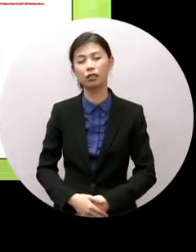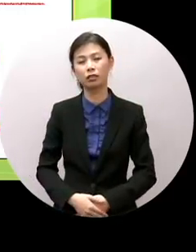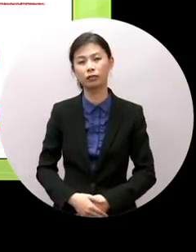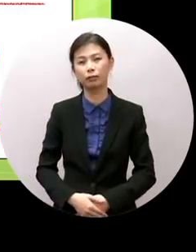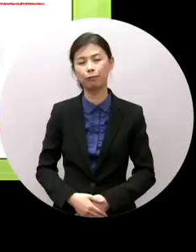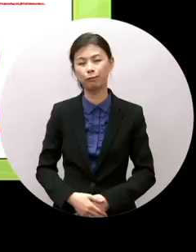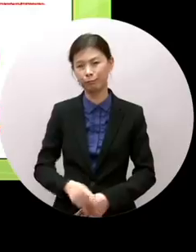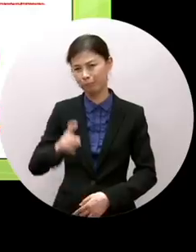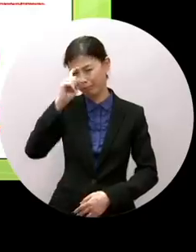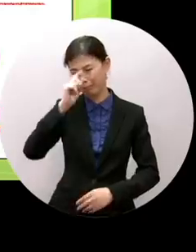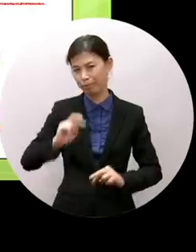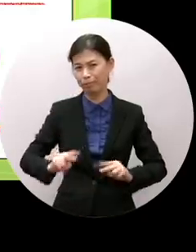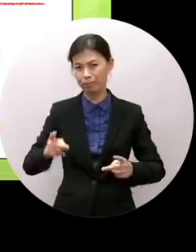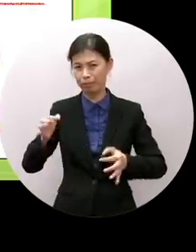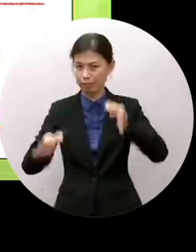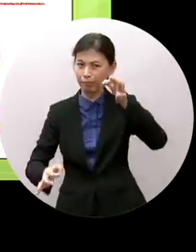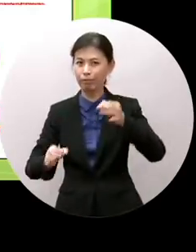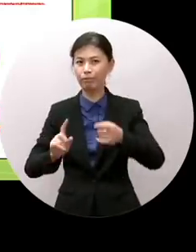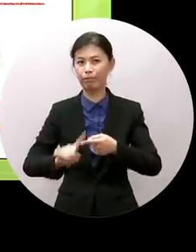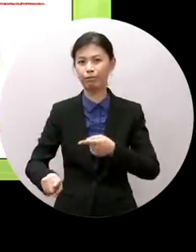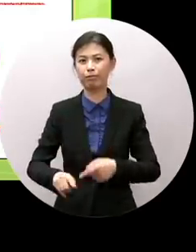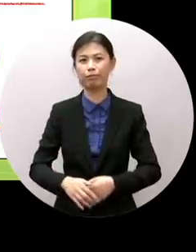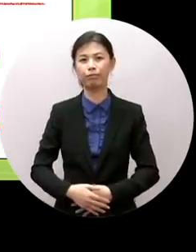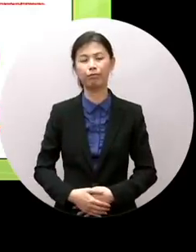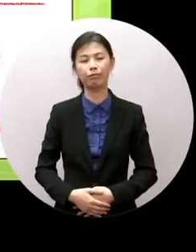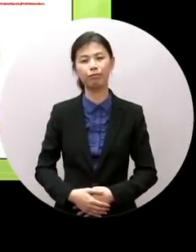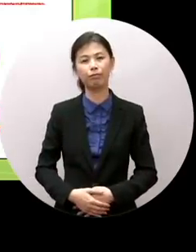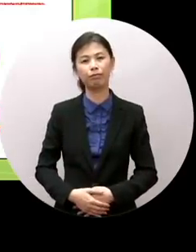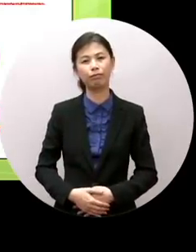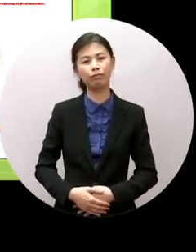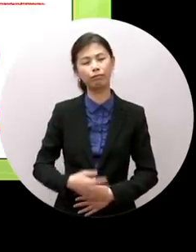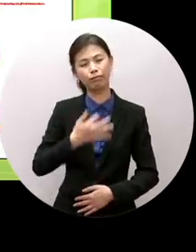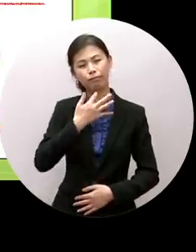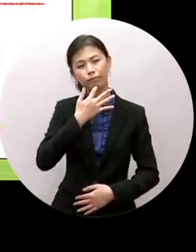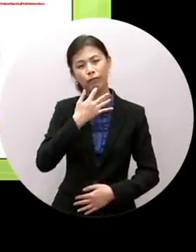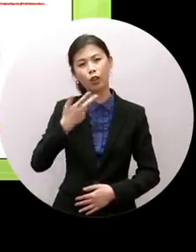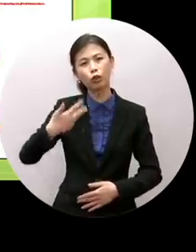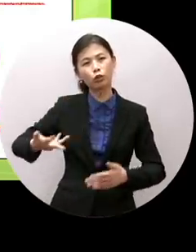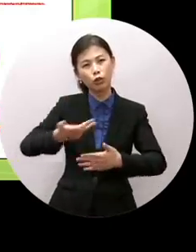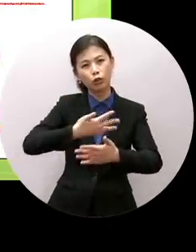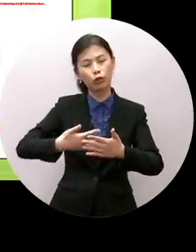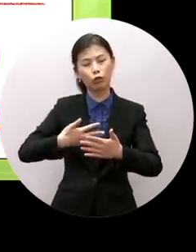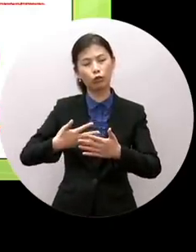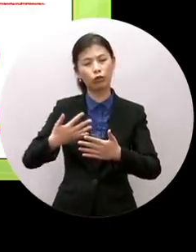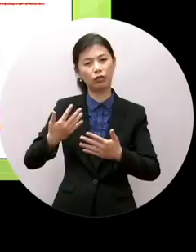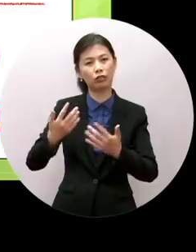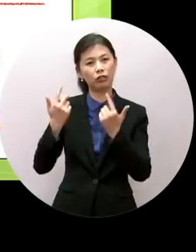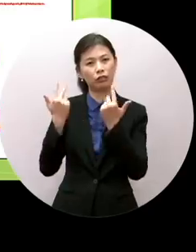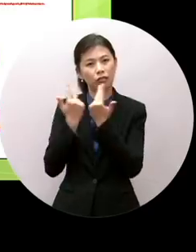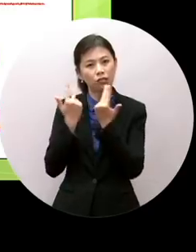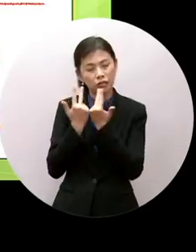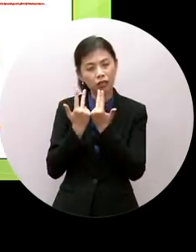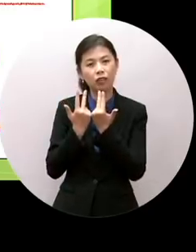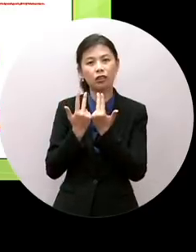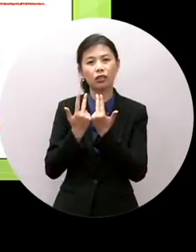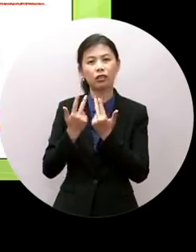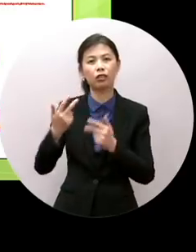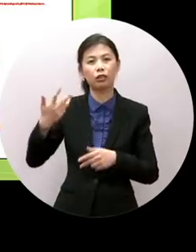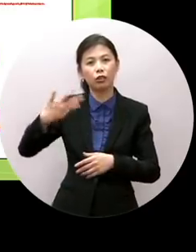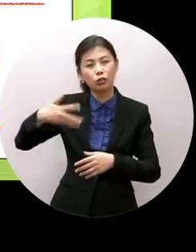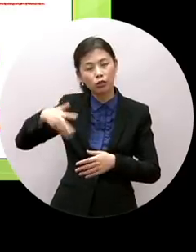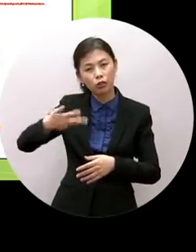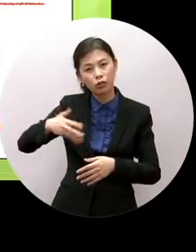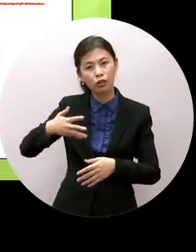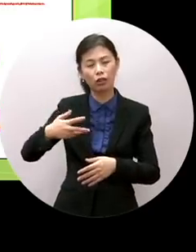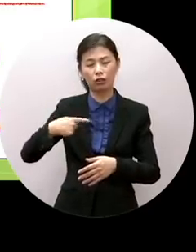嘛是一定要来改观，因为不无理由水库建伫咱新北市维护水源。维